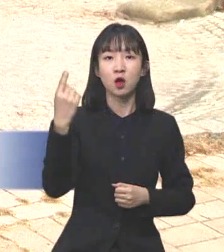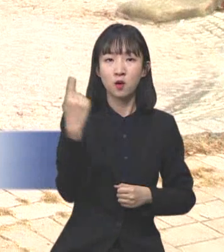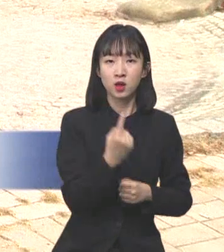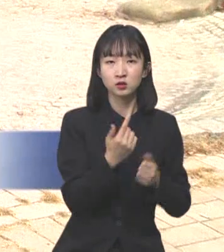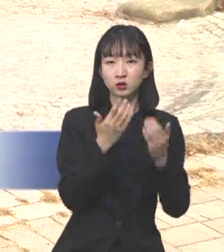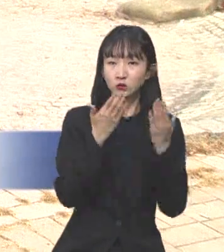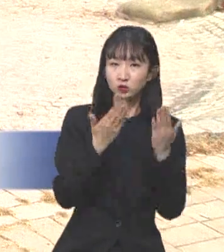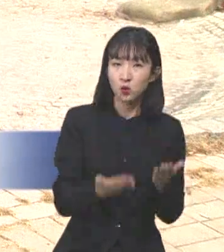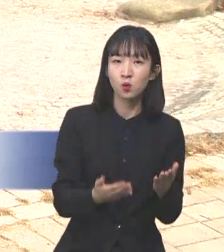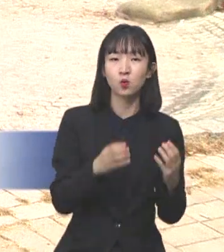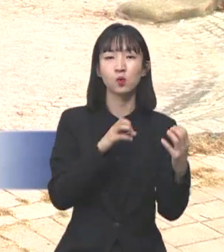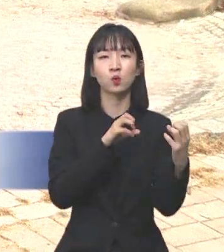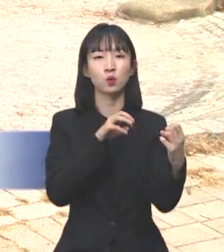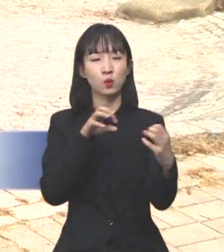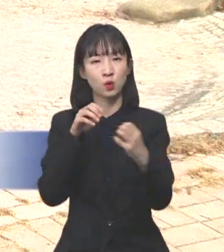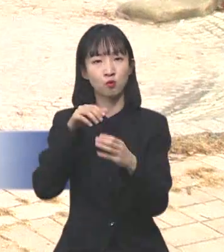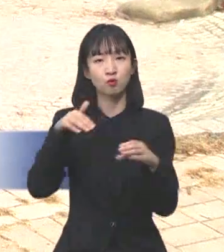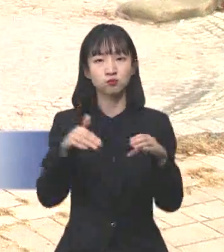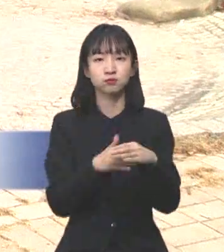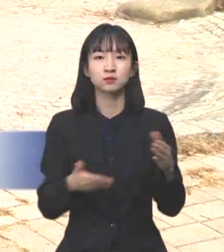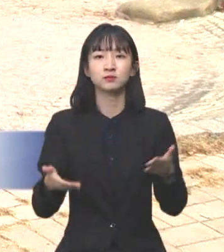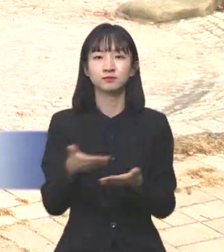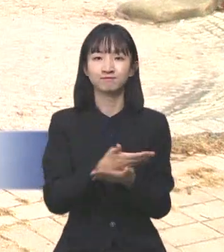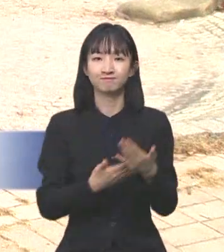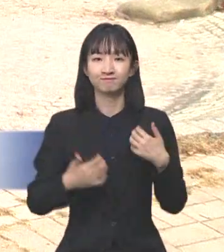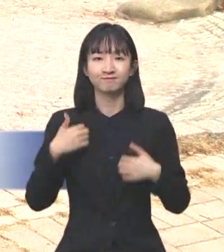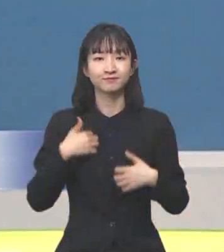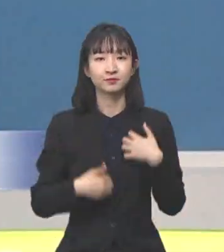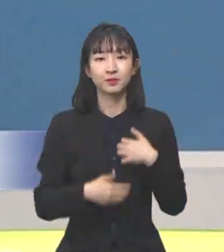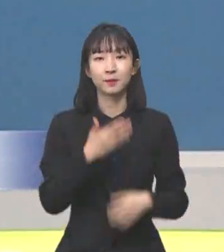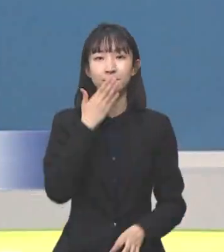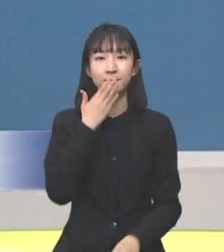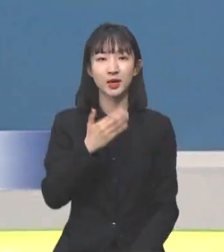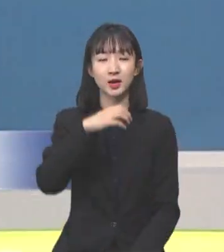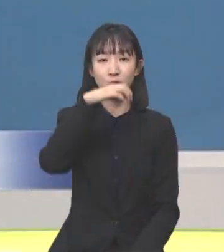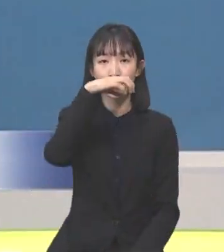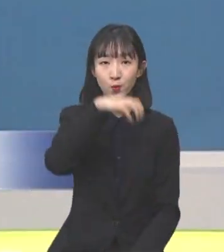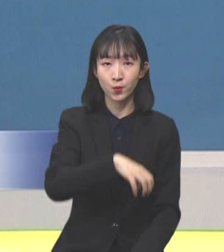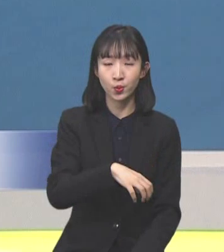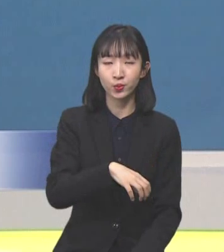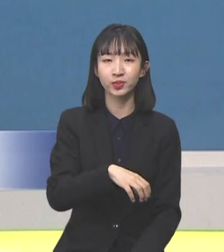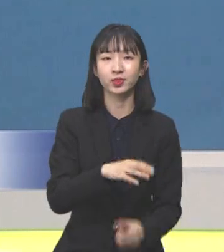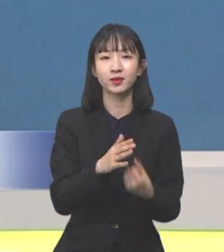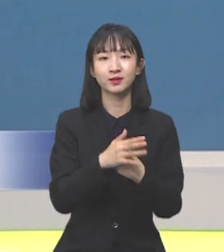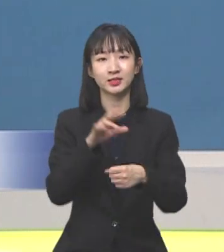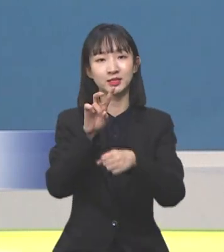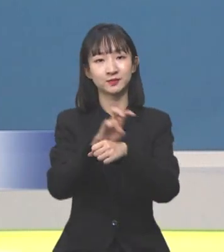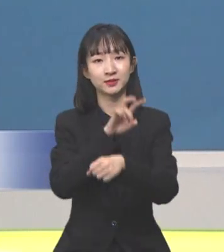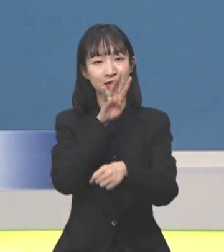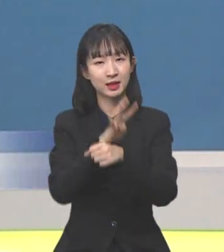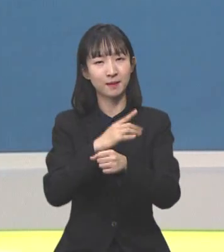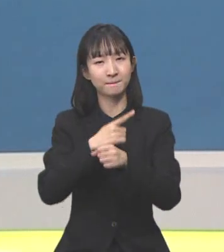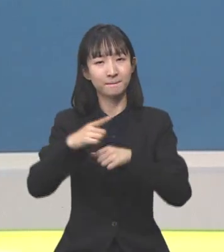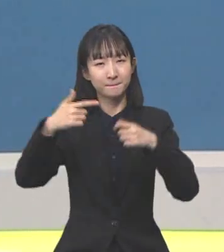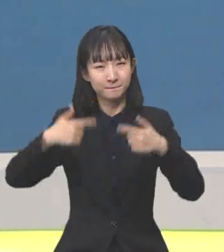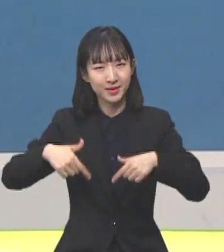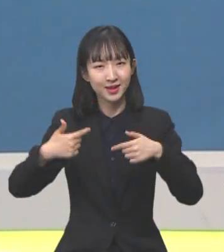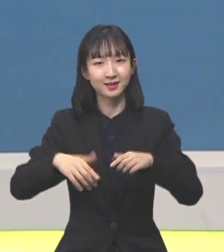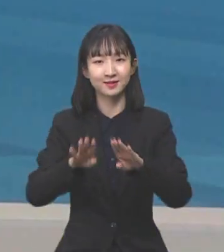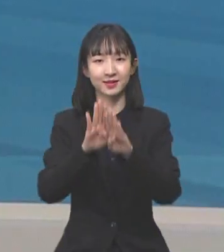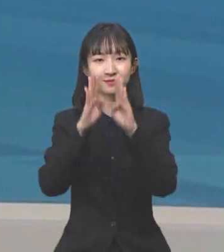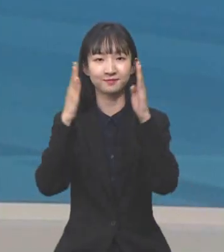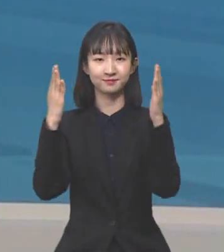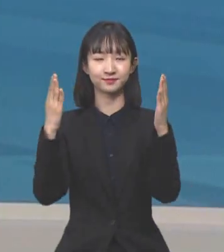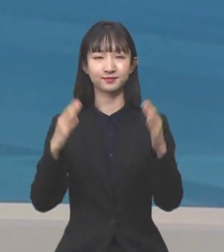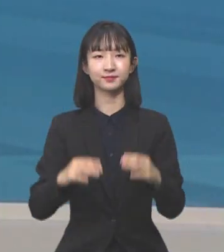소통하며 문화를 향해 할 수 있는 오롯이 시민들의 공간으로 꾸며져 24시간 연중 개방 하게 됐습니다